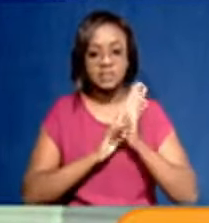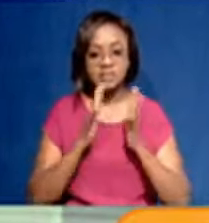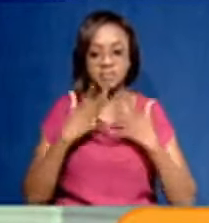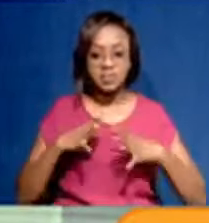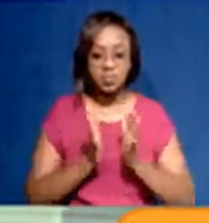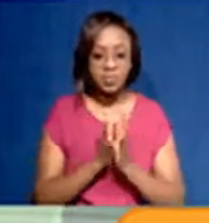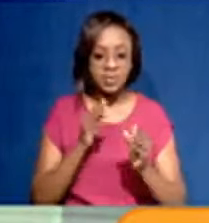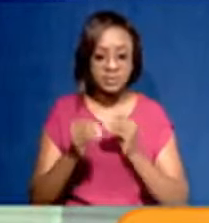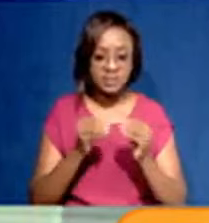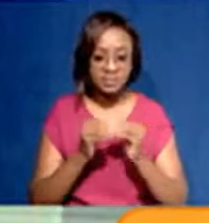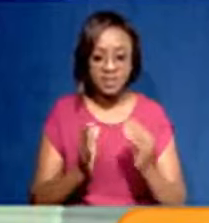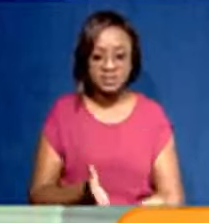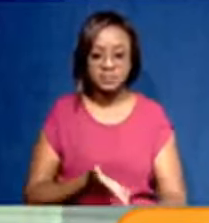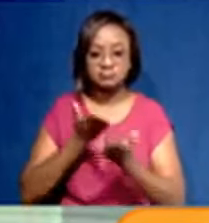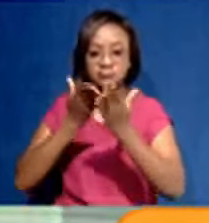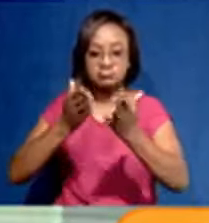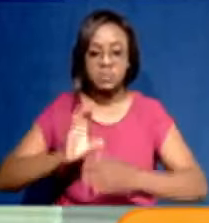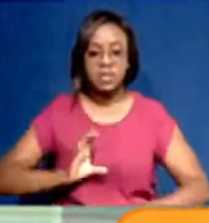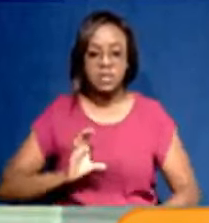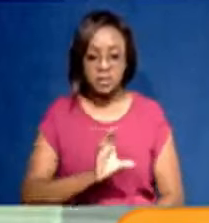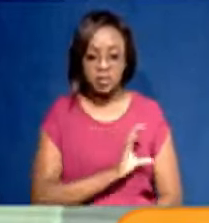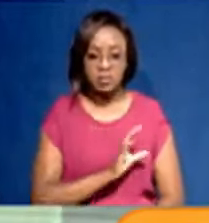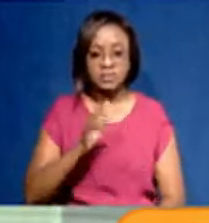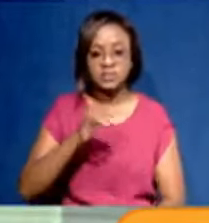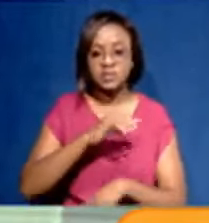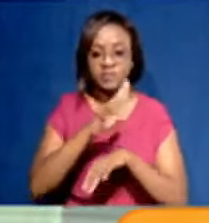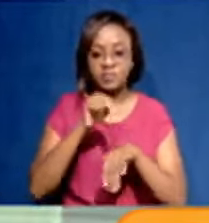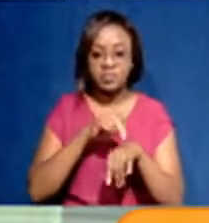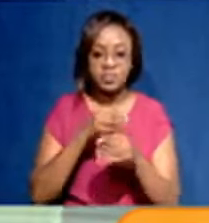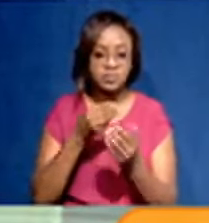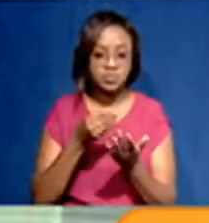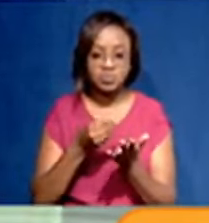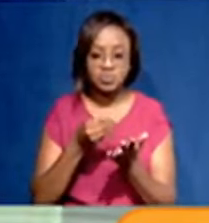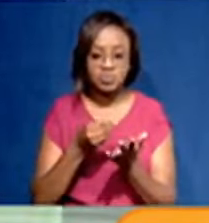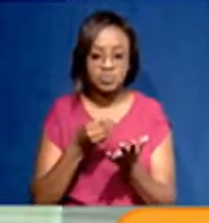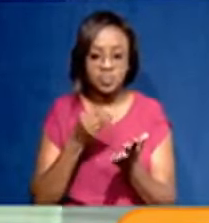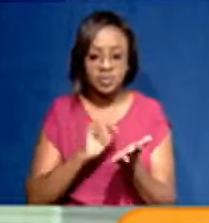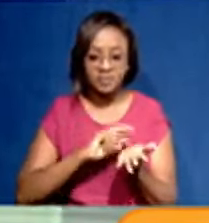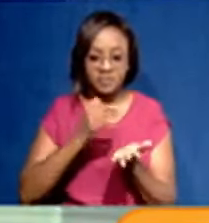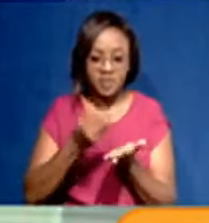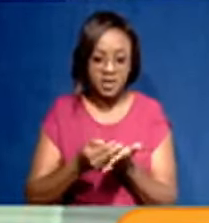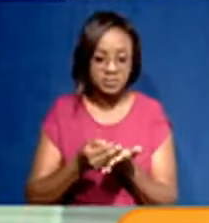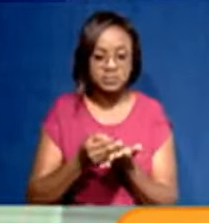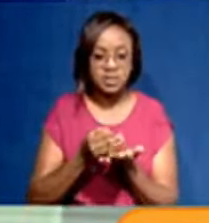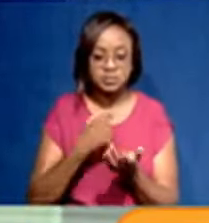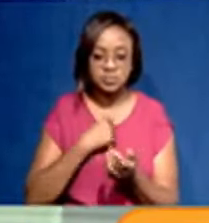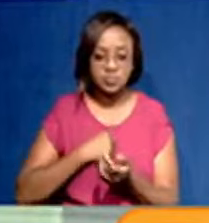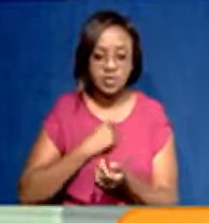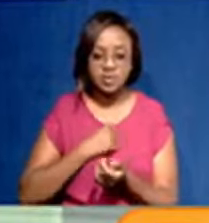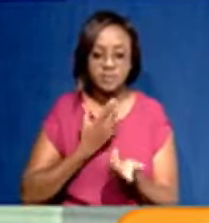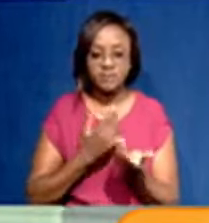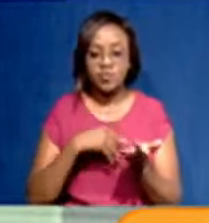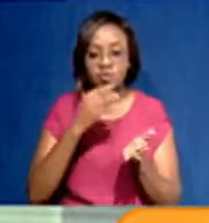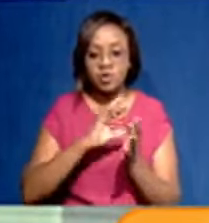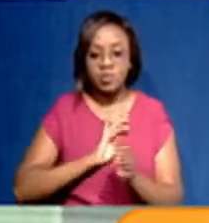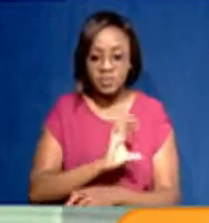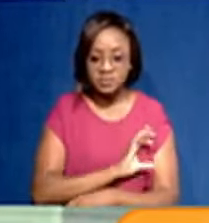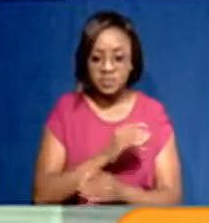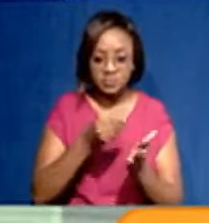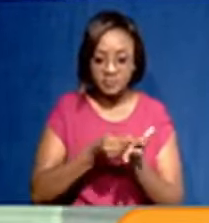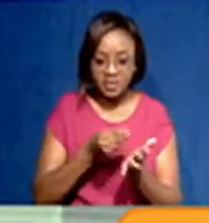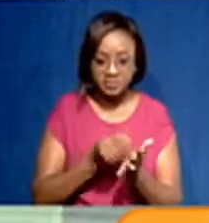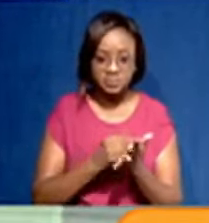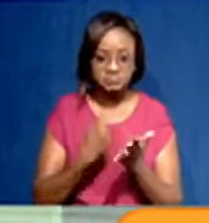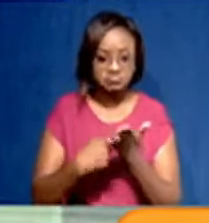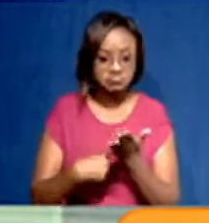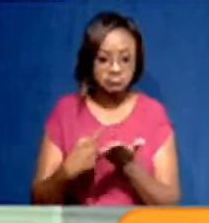walemavu wakifika mbele ya kamati za bunge la kitaifa kuhusu fedha na nyumba. Waliozungumza walitaka mabadiliko kufanywa kwa gharama ya nyumba